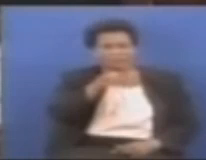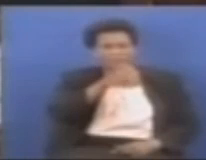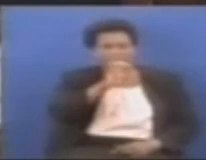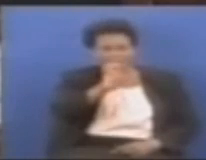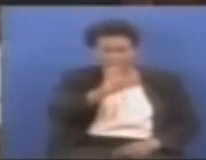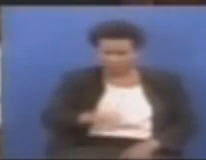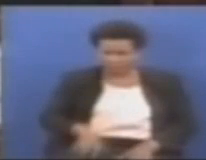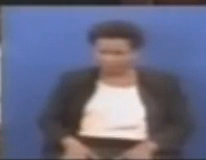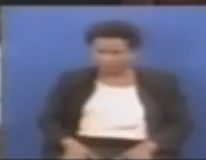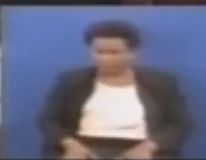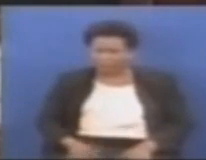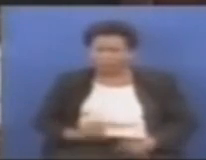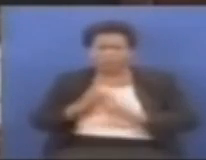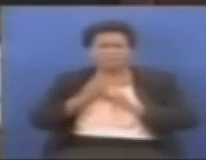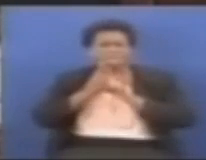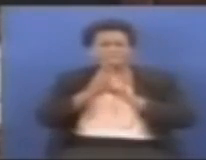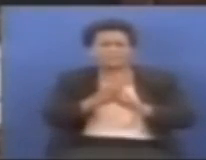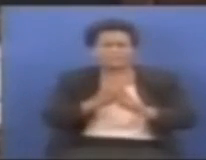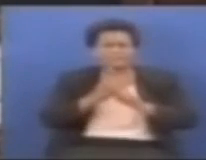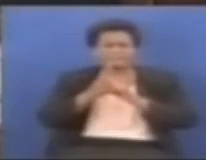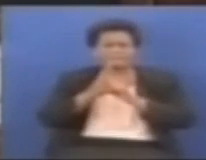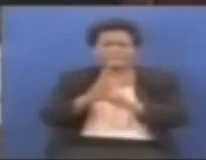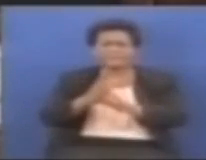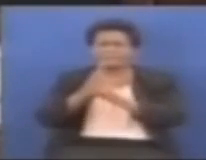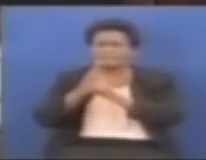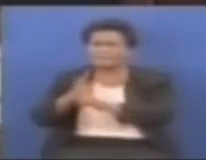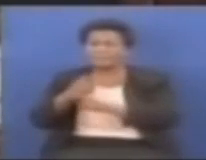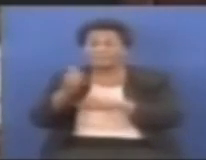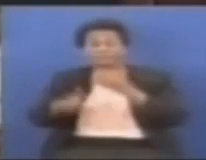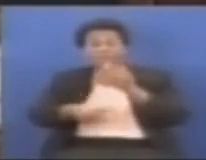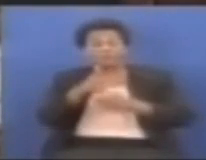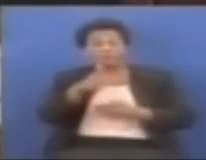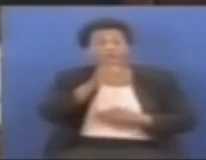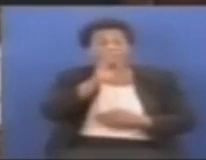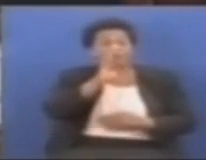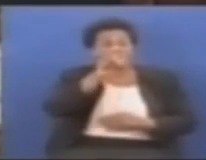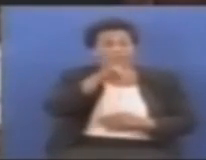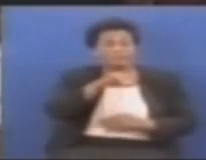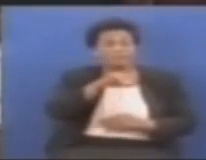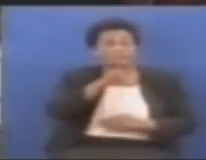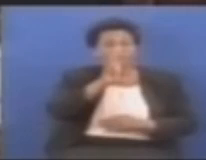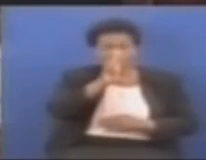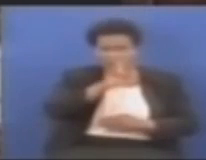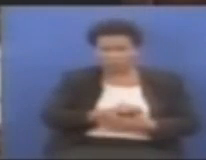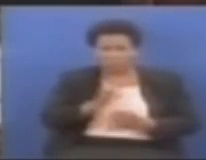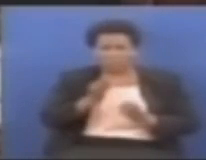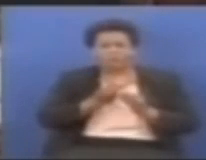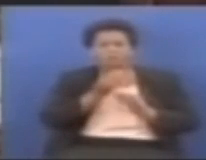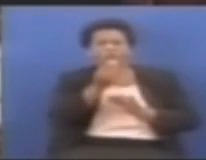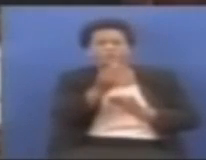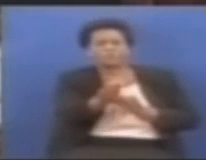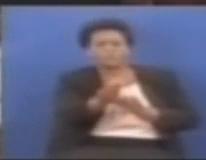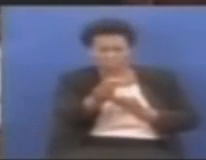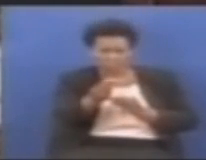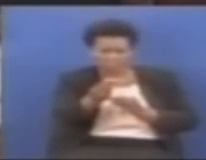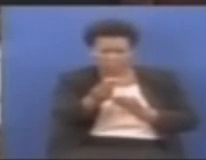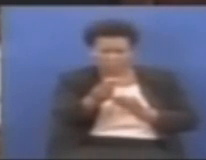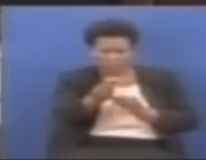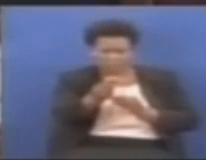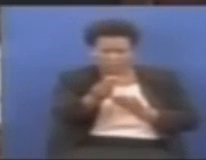kuiunga mkono serikali yao kwa kukemea na kupiga vita uvuvi haramu katika maeneo yao.